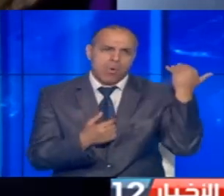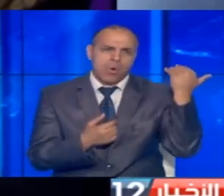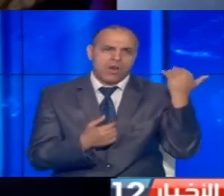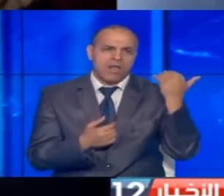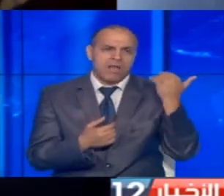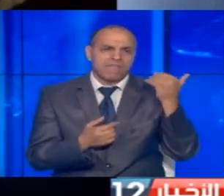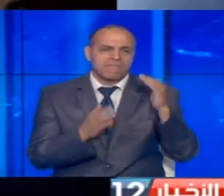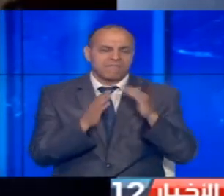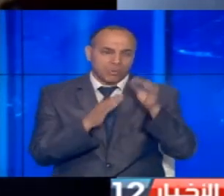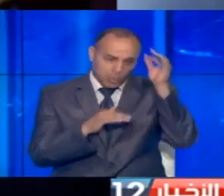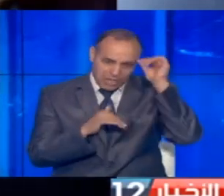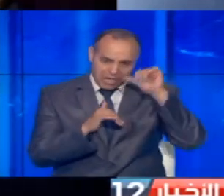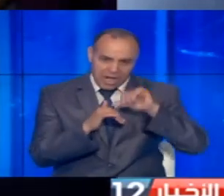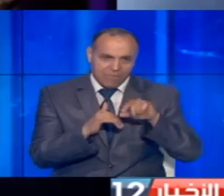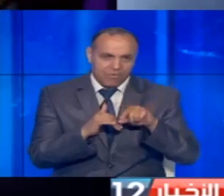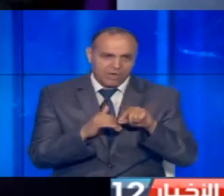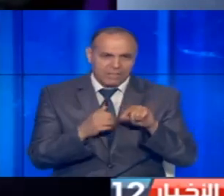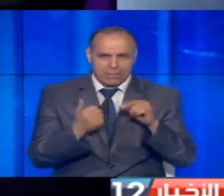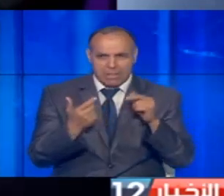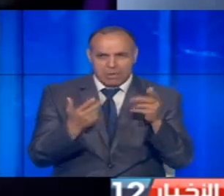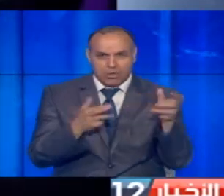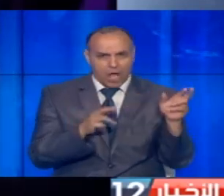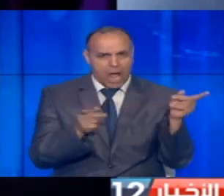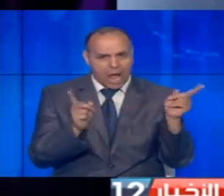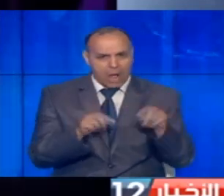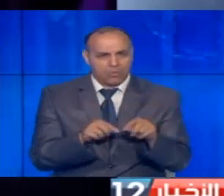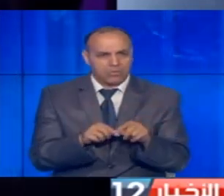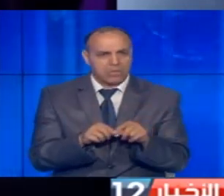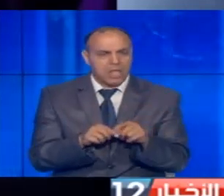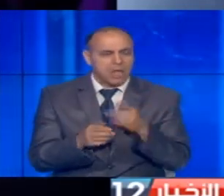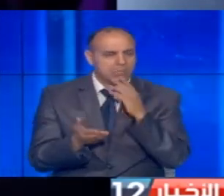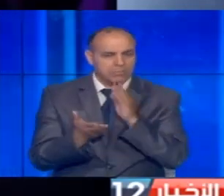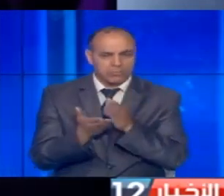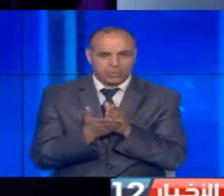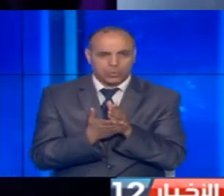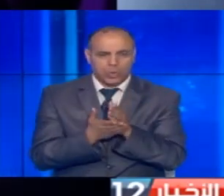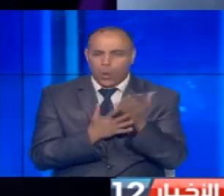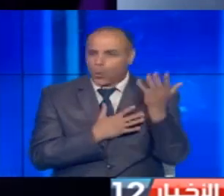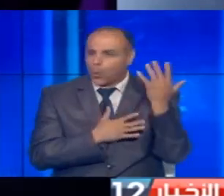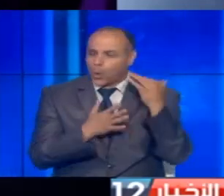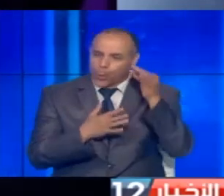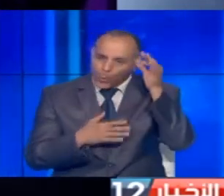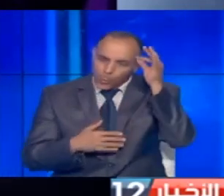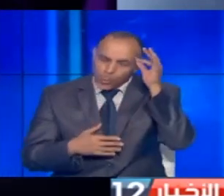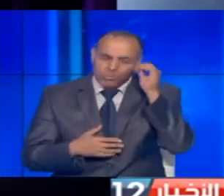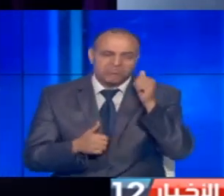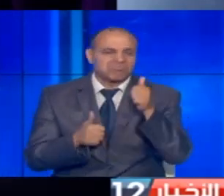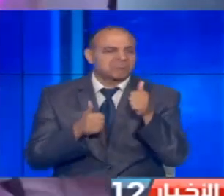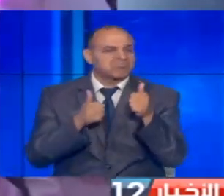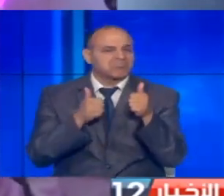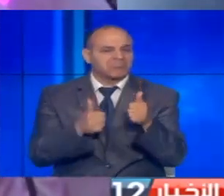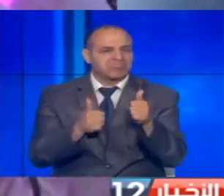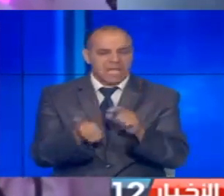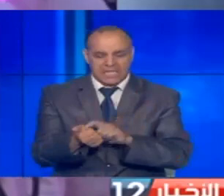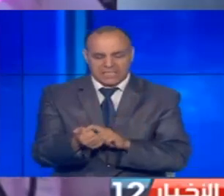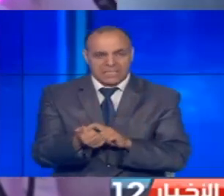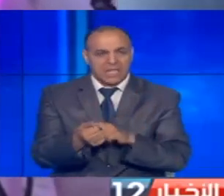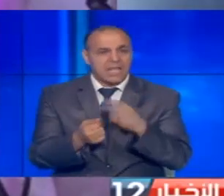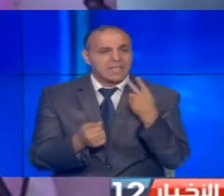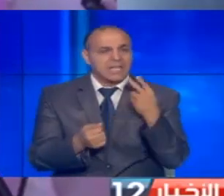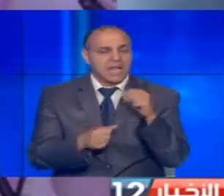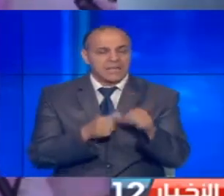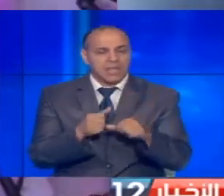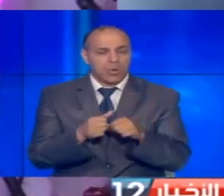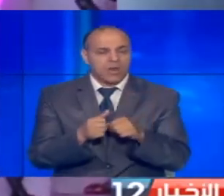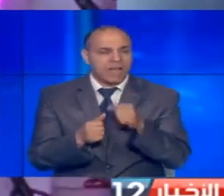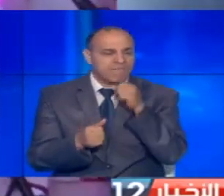في دار الرشيدية، تو جمعة ولا جمعتين، معناها حقيقة التراث متاعنا الأصيل الأصيل. ثاني دورات مهرجان